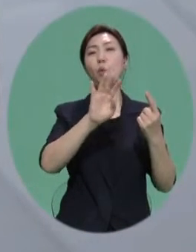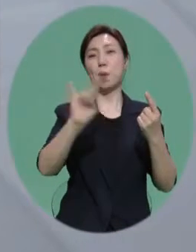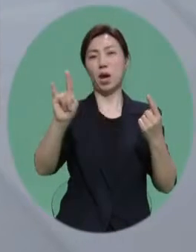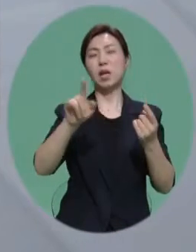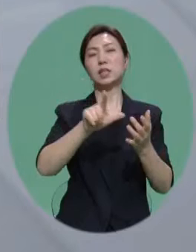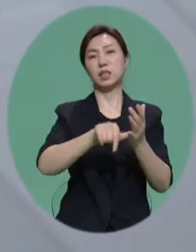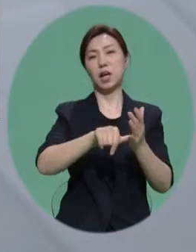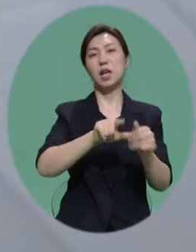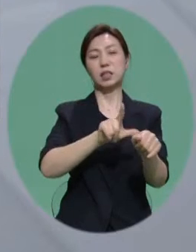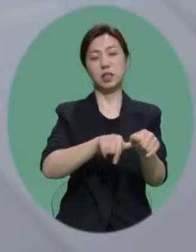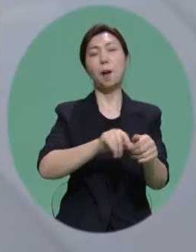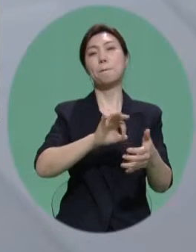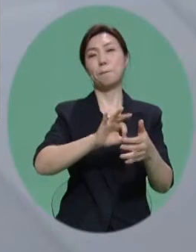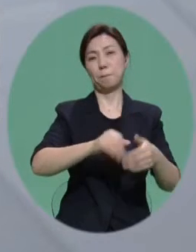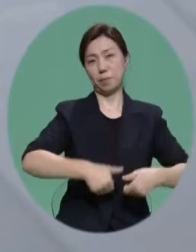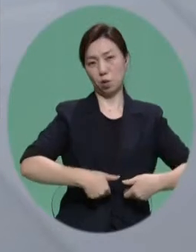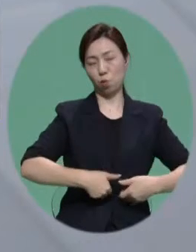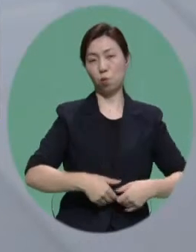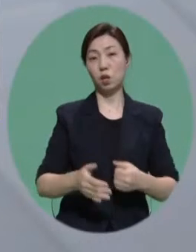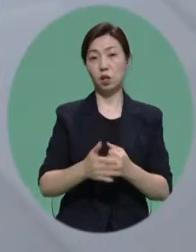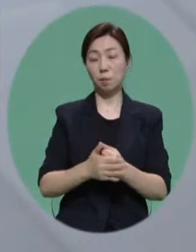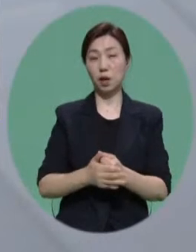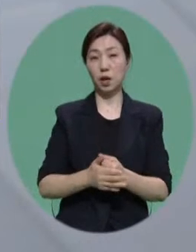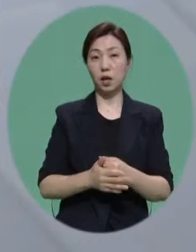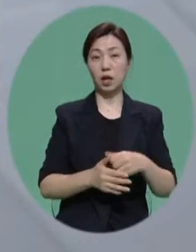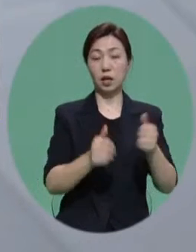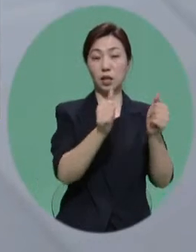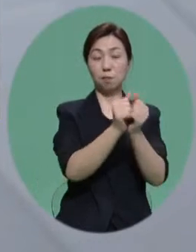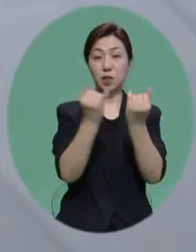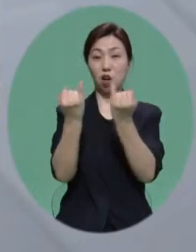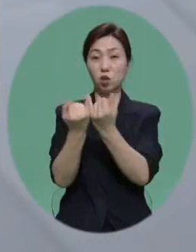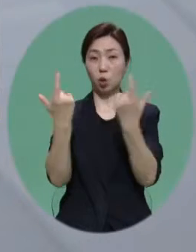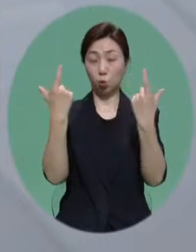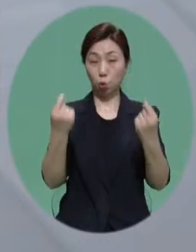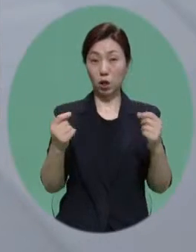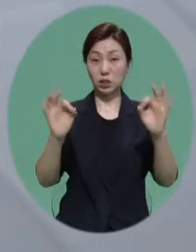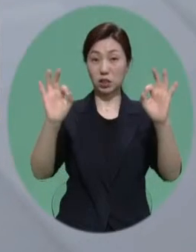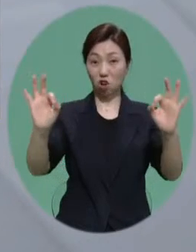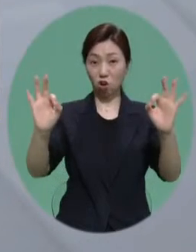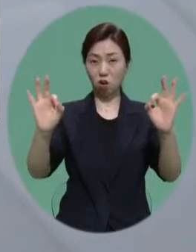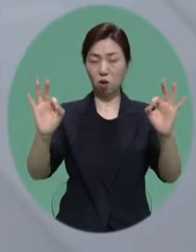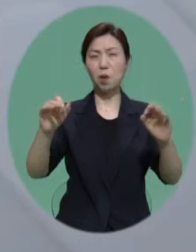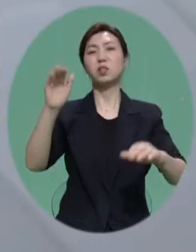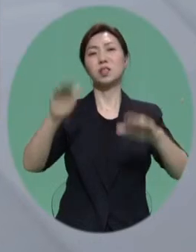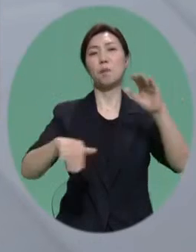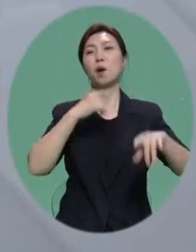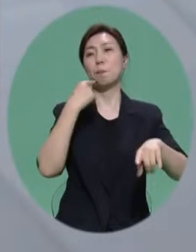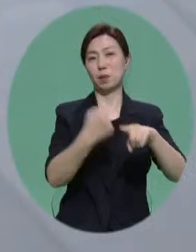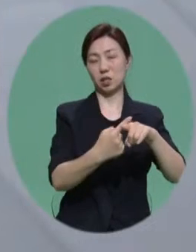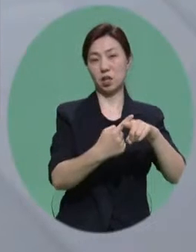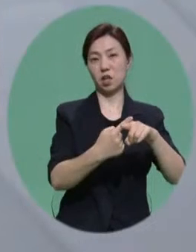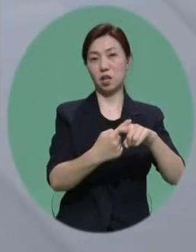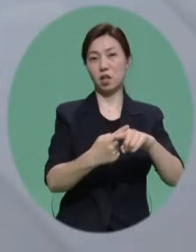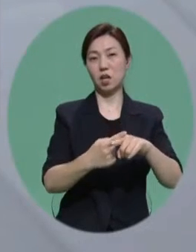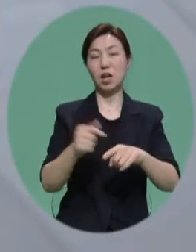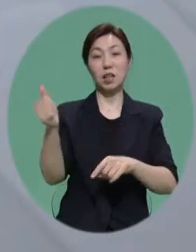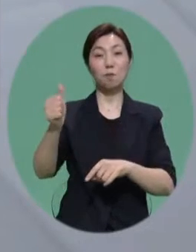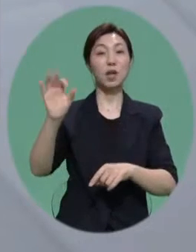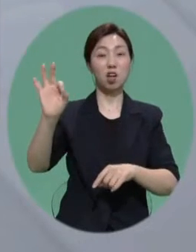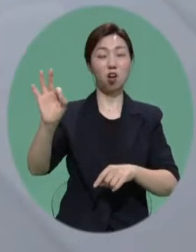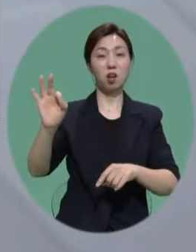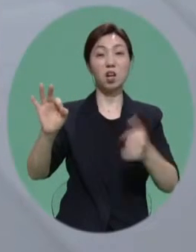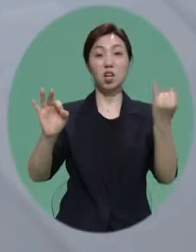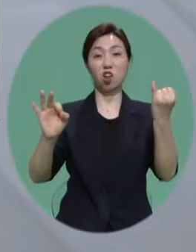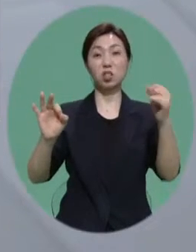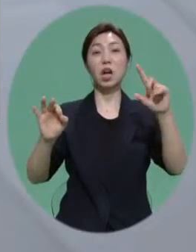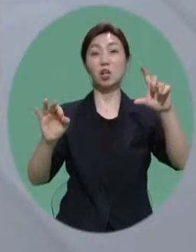아 남자화장실에 여자 장치에 10개씩 만들면 그게 차버린 거예요 10개와 15개를 만들어야 등등 하며